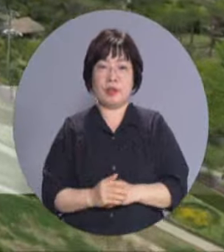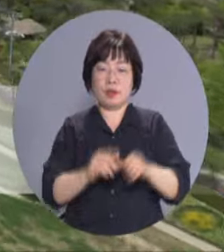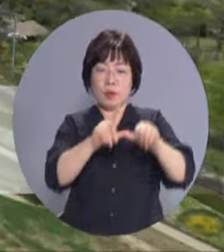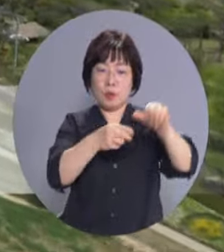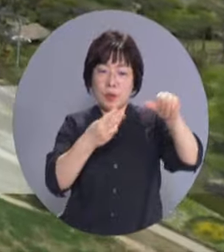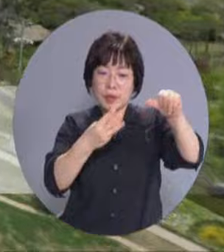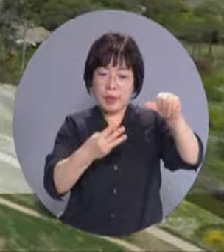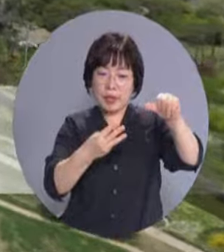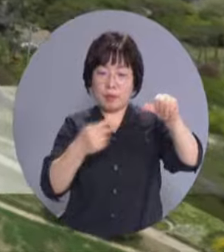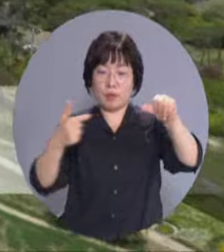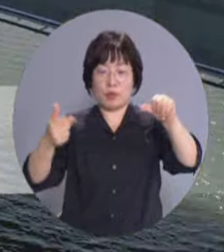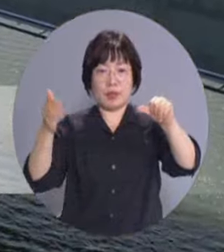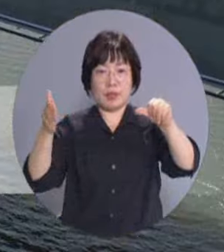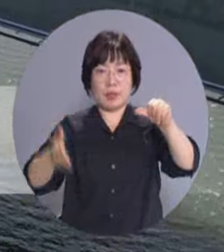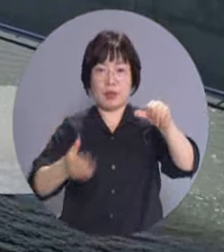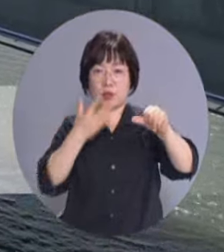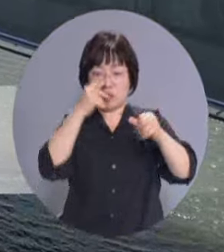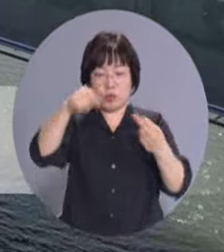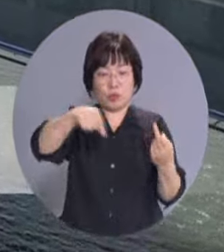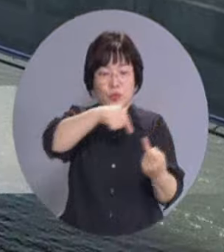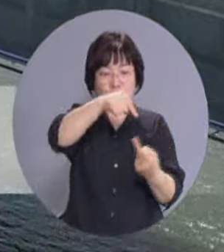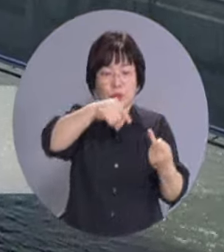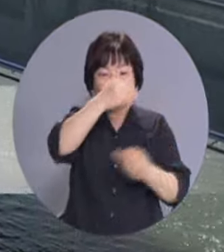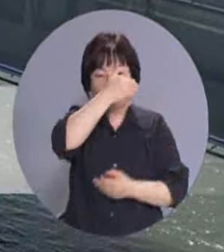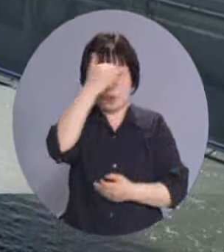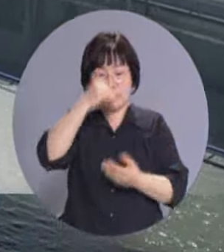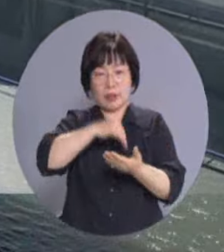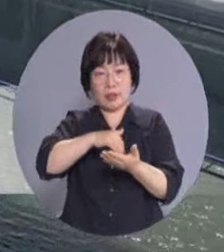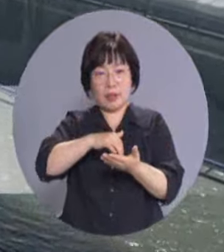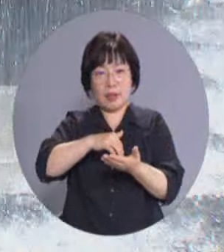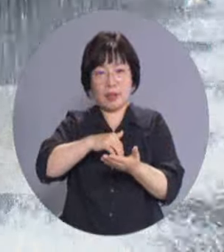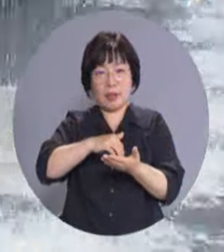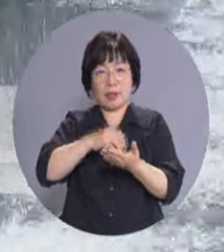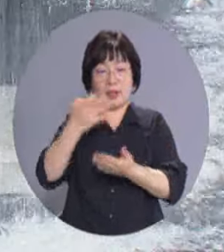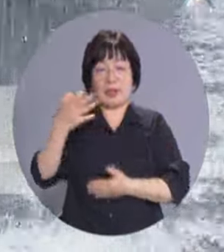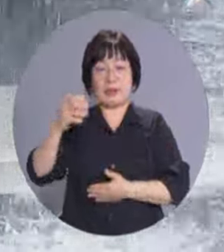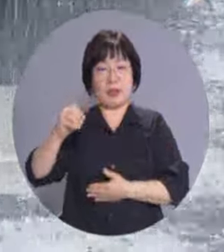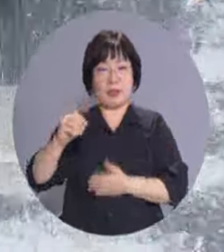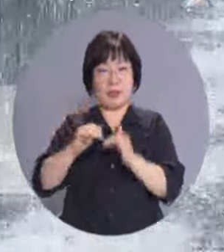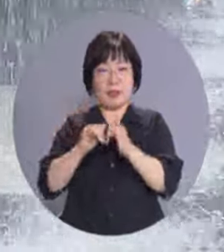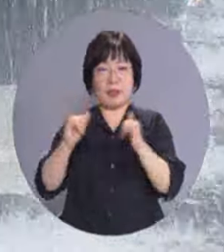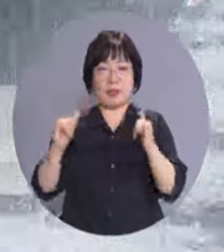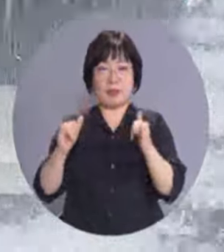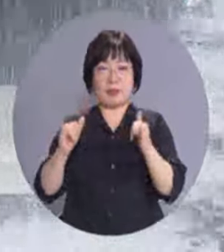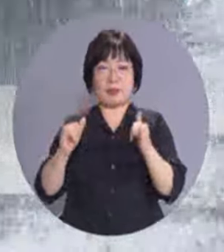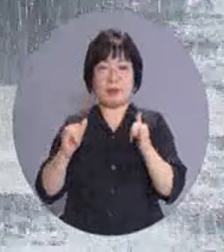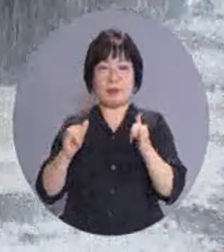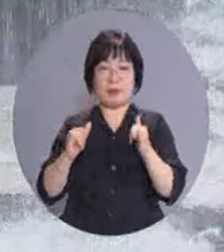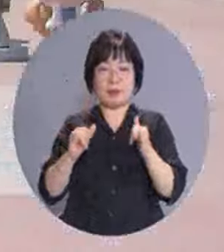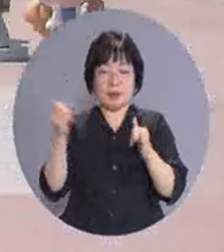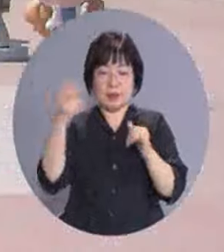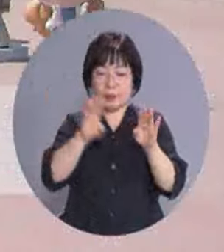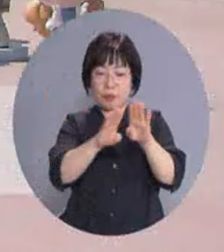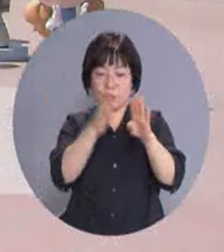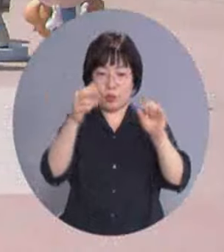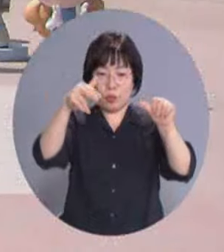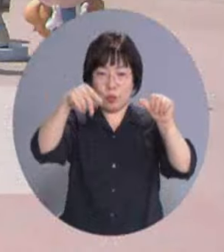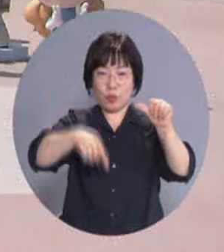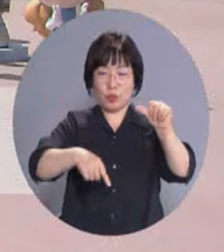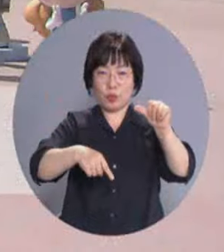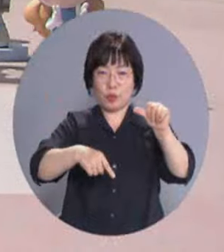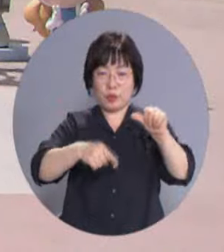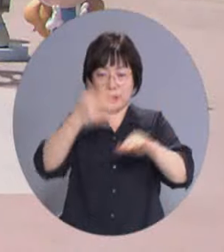3일부터 6일 사이 순천만 국가정원을 찾은 관람객이 14만 명에 이르면서 주만에